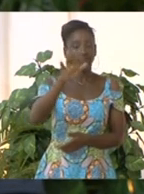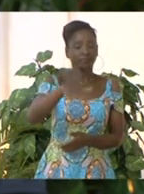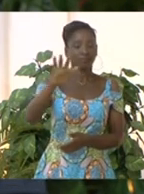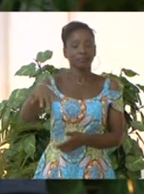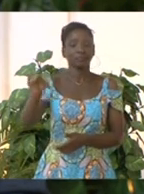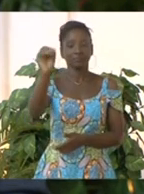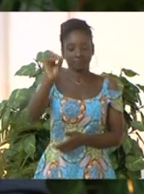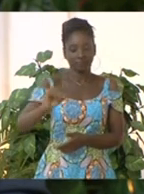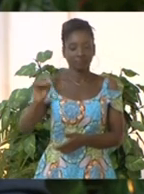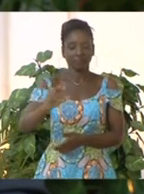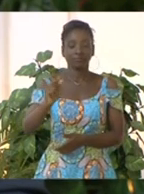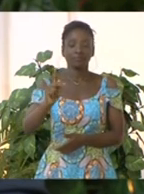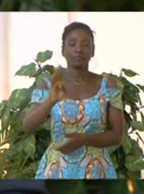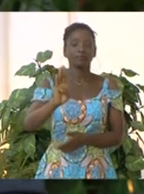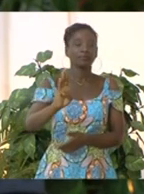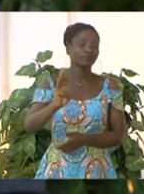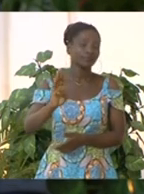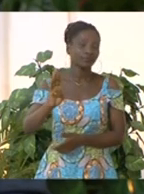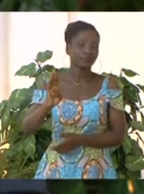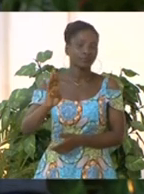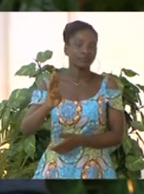1,55%. Kwadio Conan Bertin,